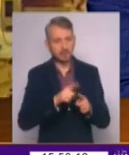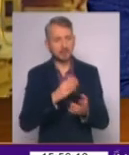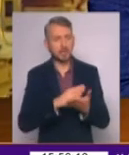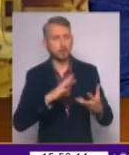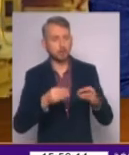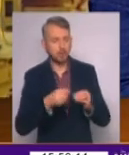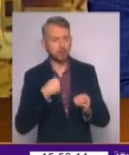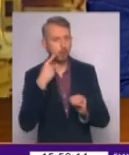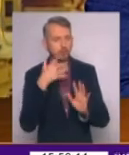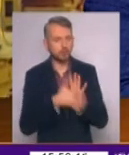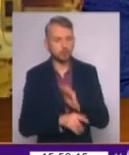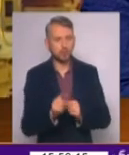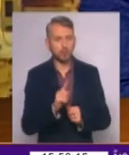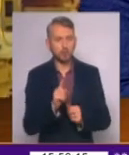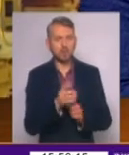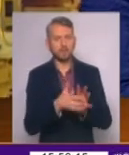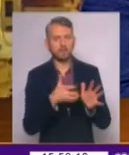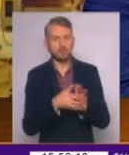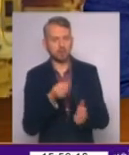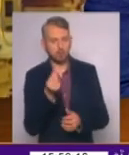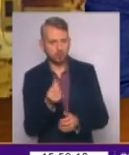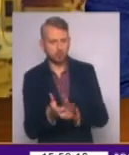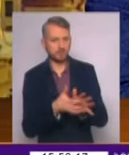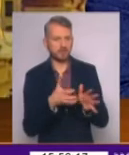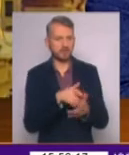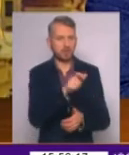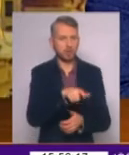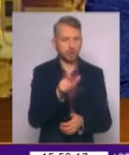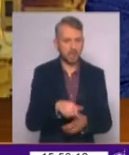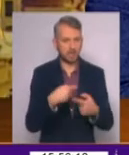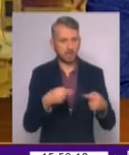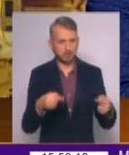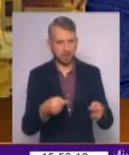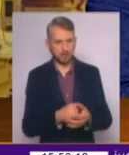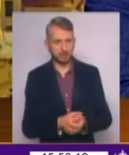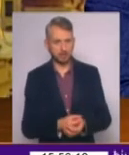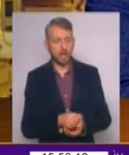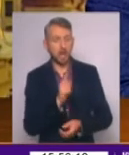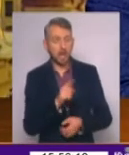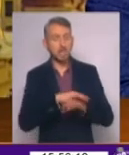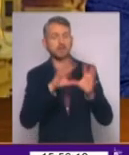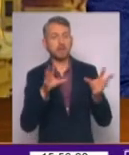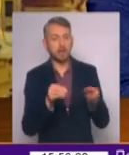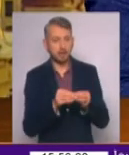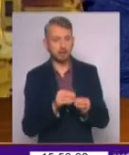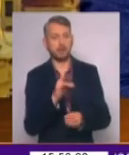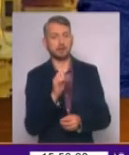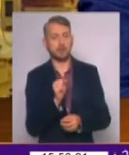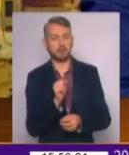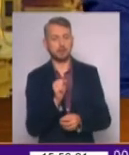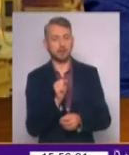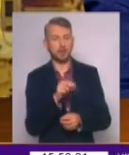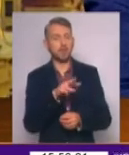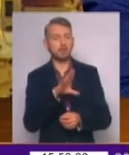Ми розуміємо, що не вистачає коштів, не вистачає людей і так далі. Але взагалі на